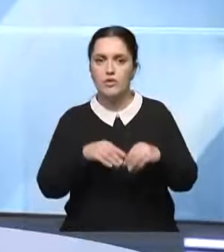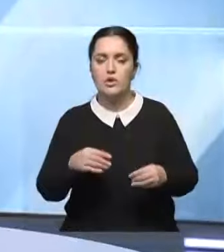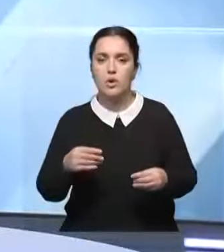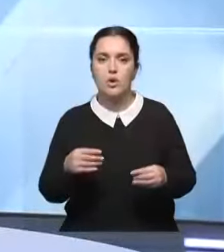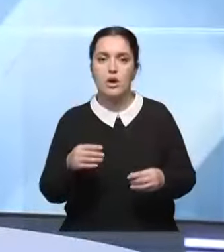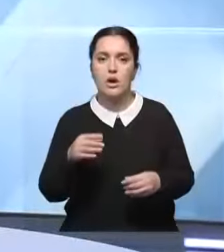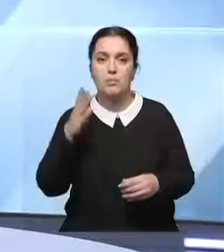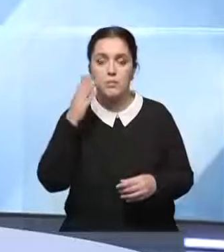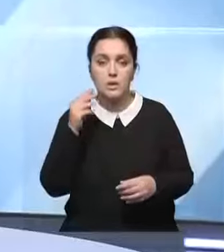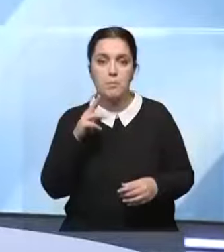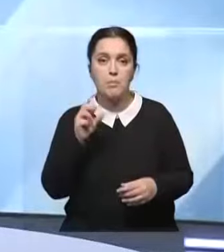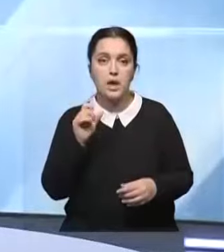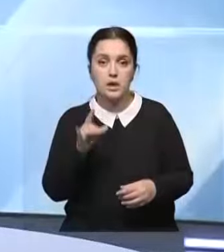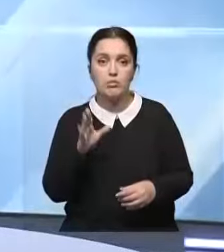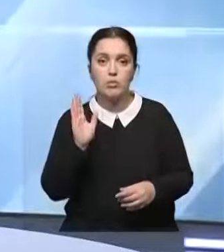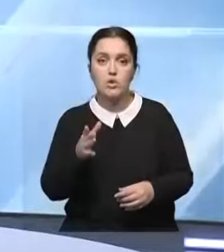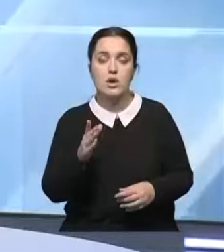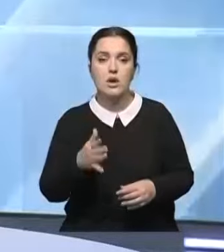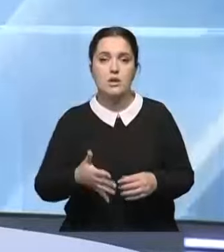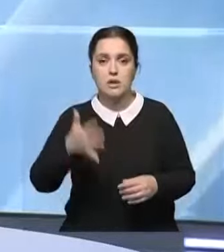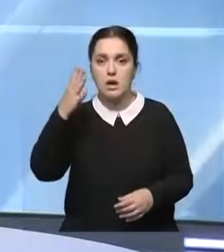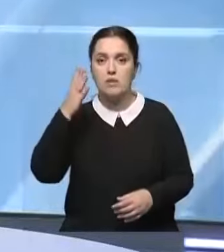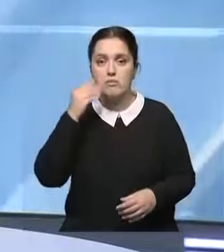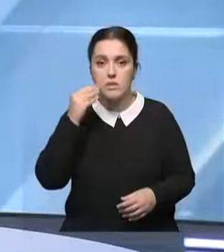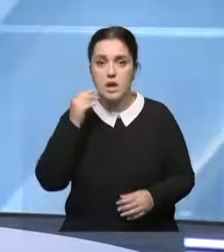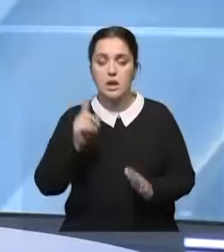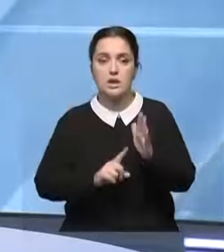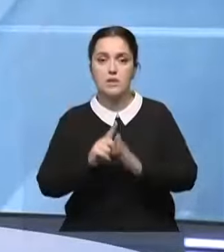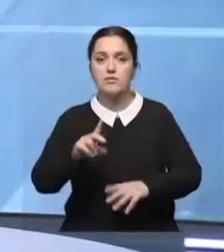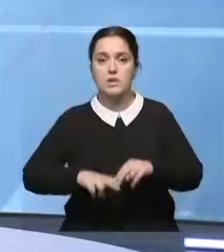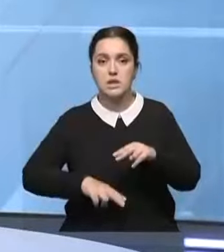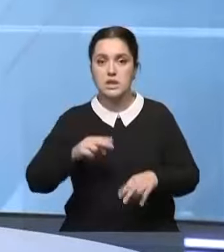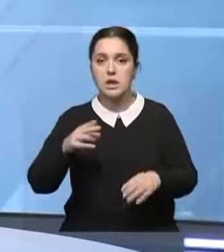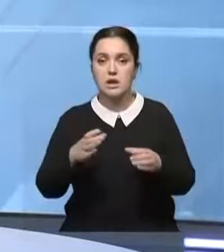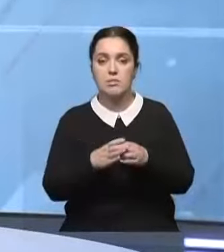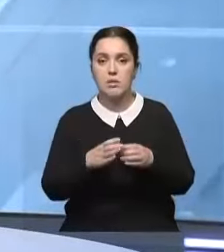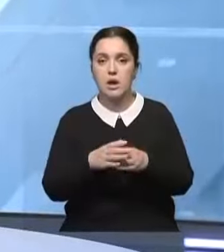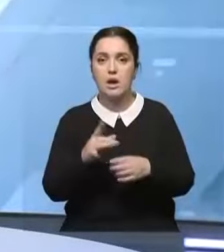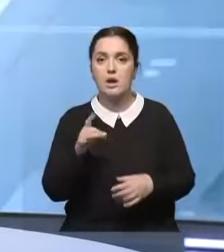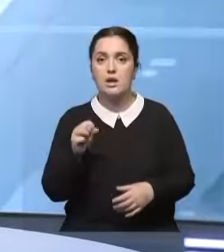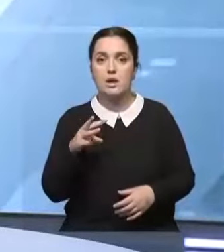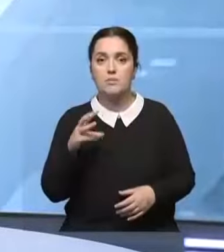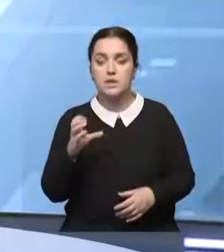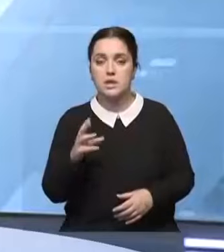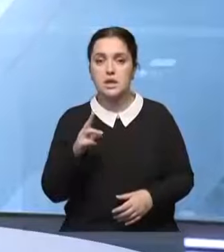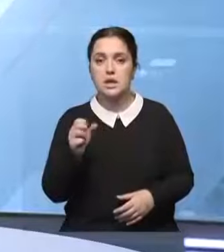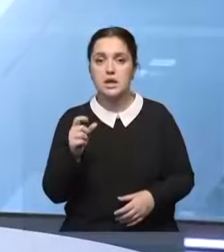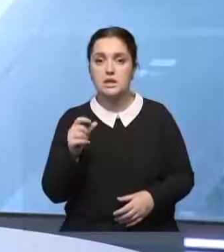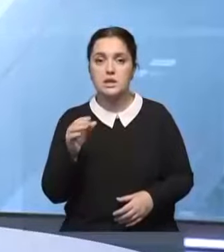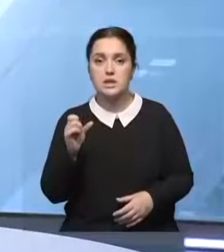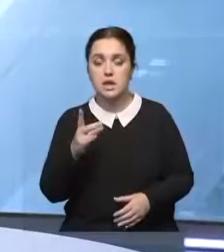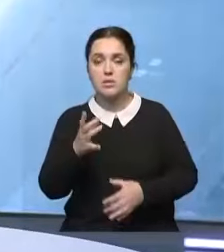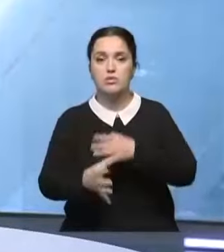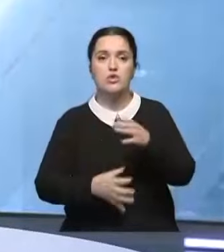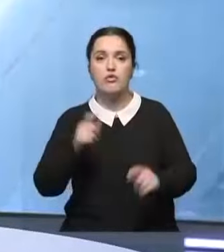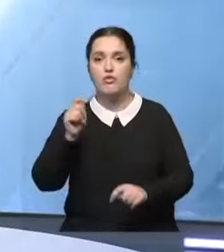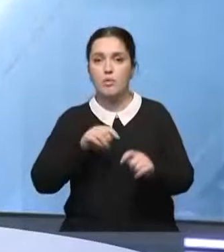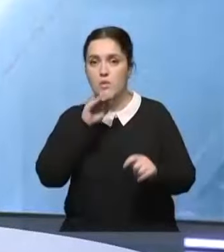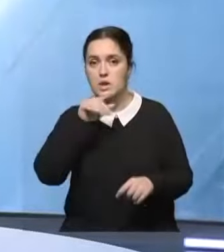Многофункциональный жилой комплекс «Алматы Парк» станет самым высоким зданием в Алматы. О старте его строительства объявила компания «РАМС Казахстан» на международном